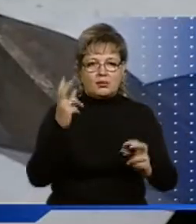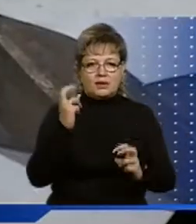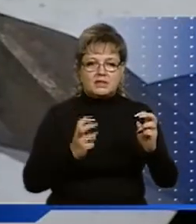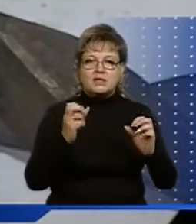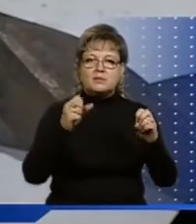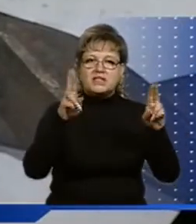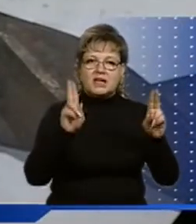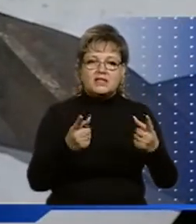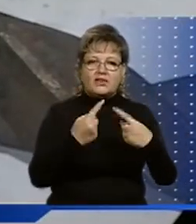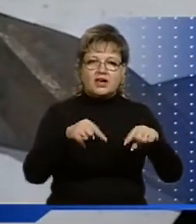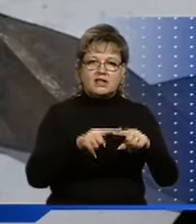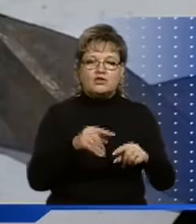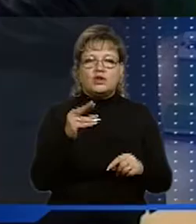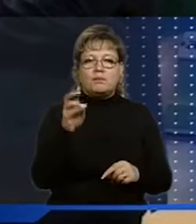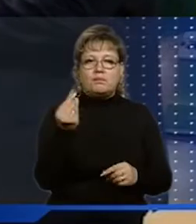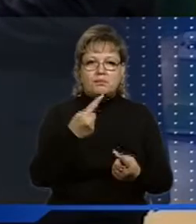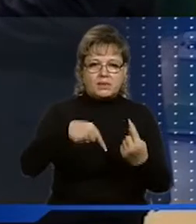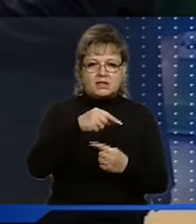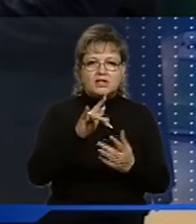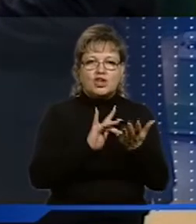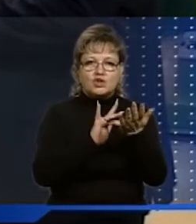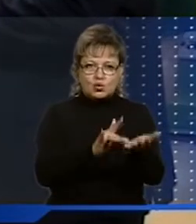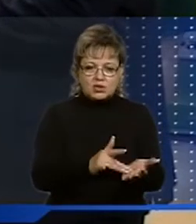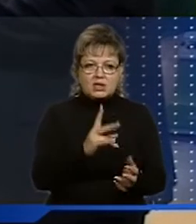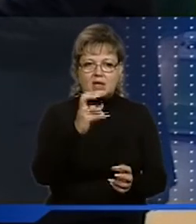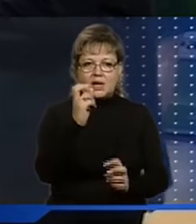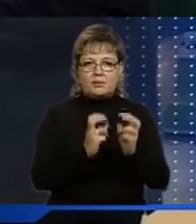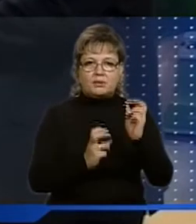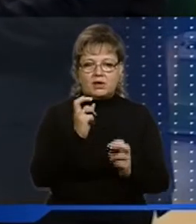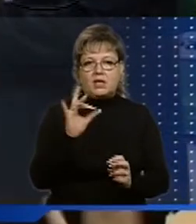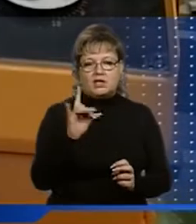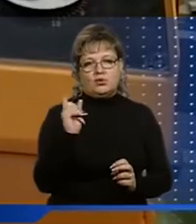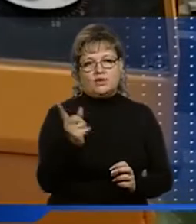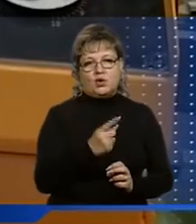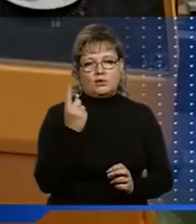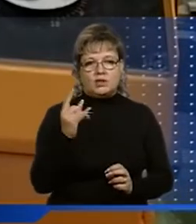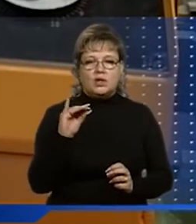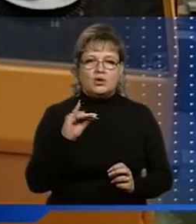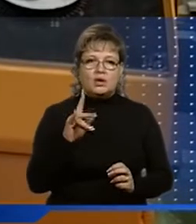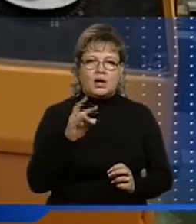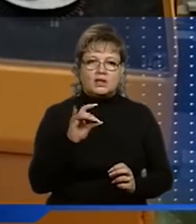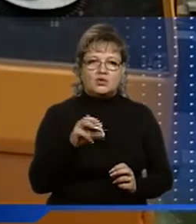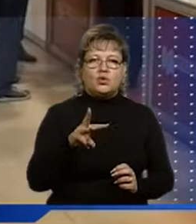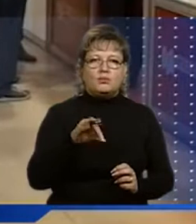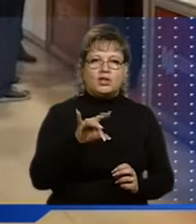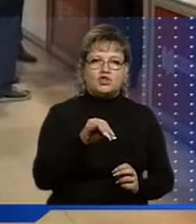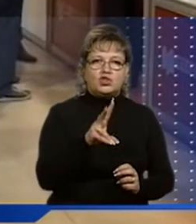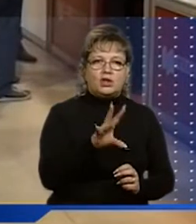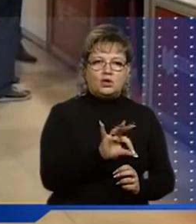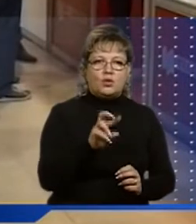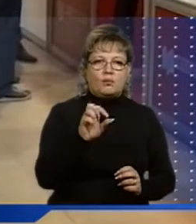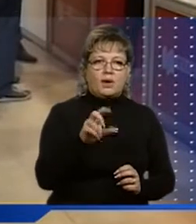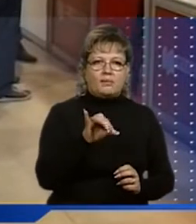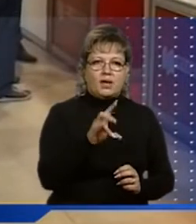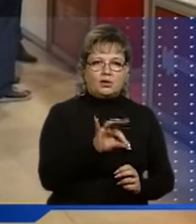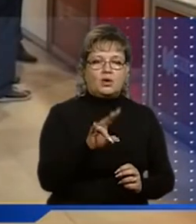Для специалистов организованы бизнес-экскурсии на станкостроительные предприятия Ростовской области. Юлия Карасюк, Сергей Мирошниченко, Юрий